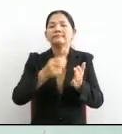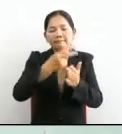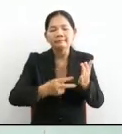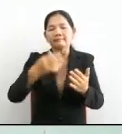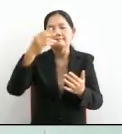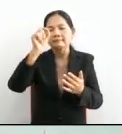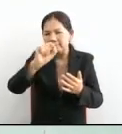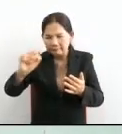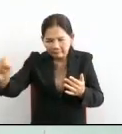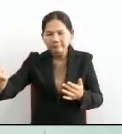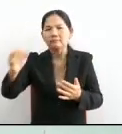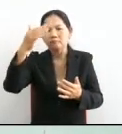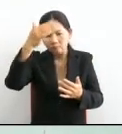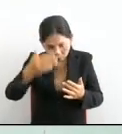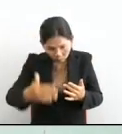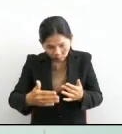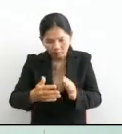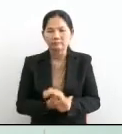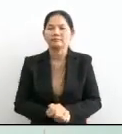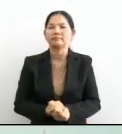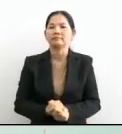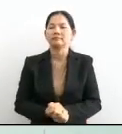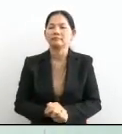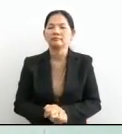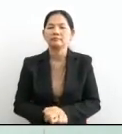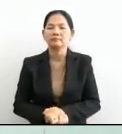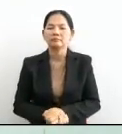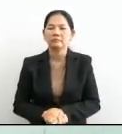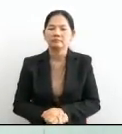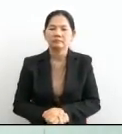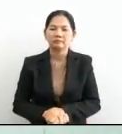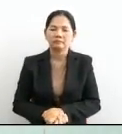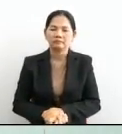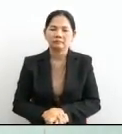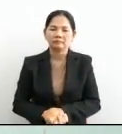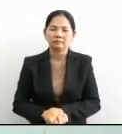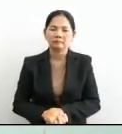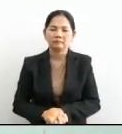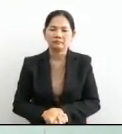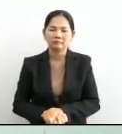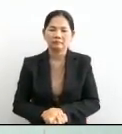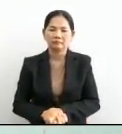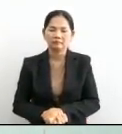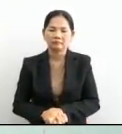con mời rụp hiệp nâng máu miên này thả đôi mặt đất ca nâng á chà